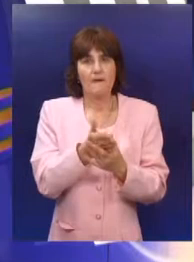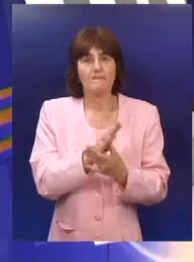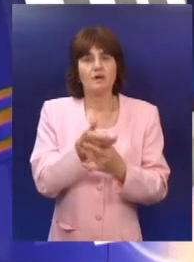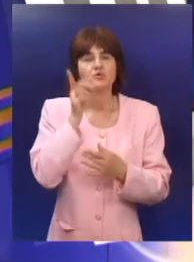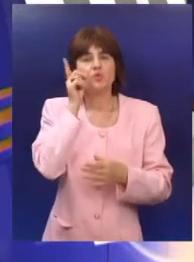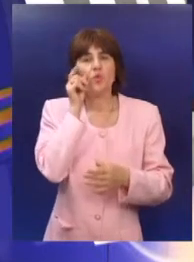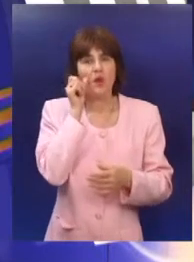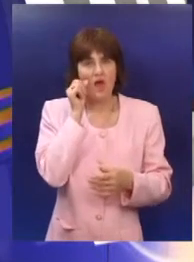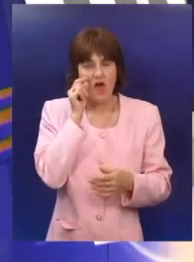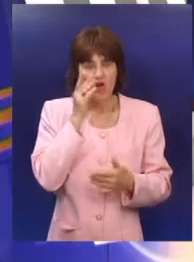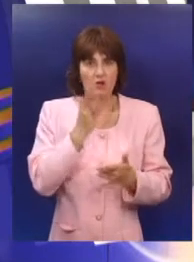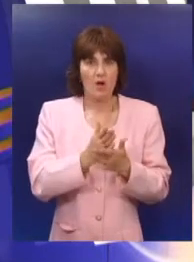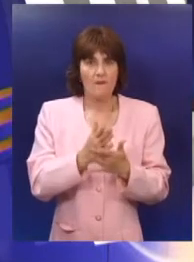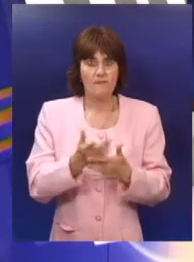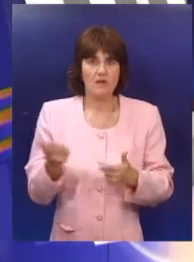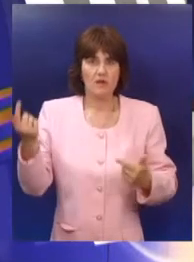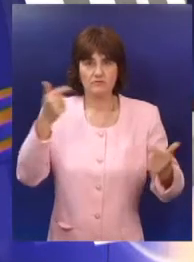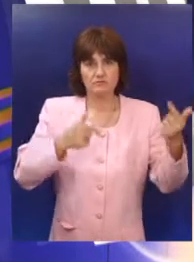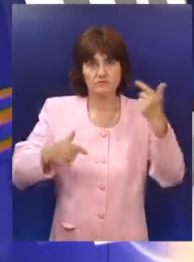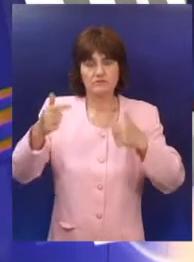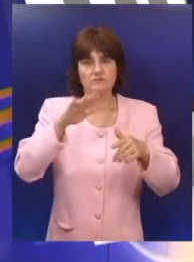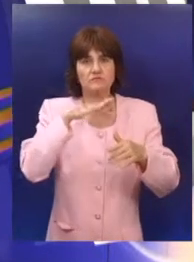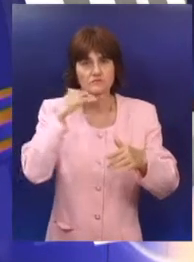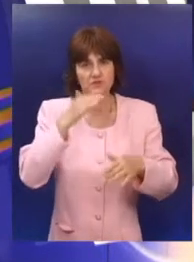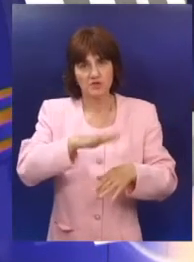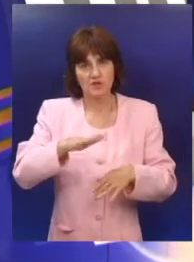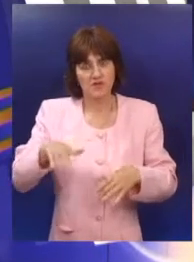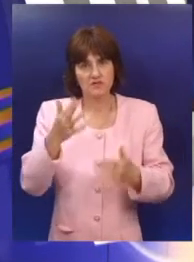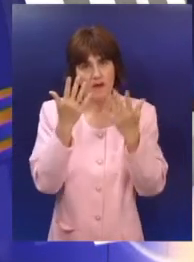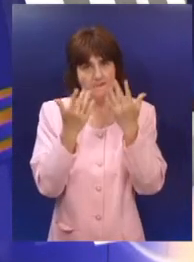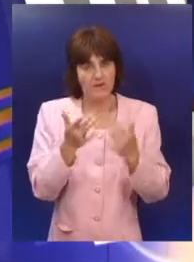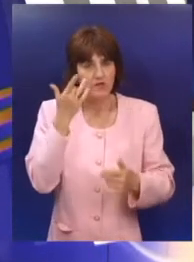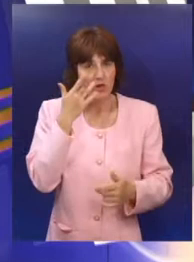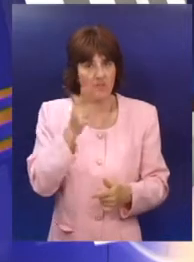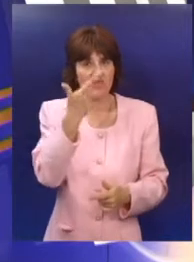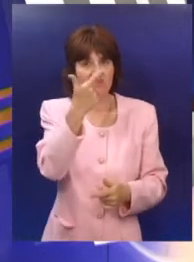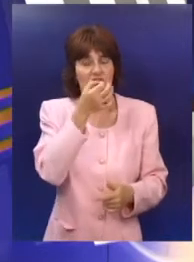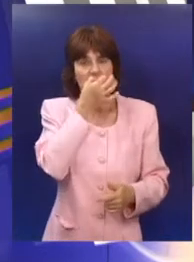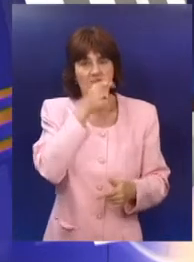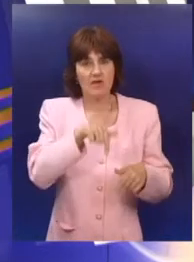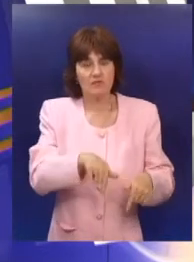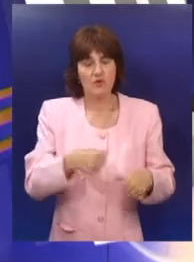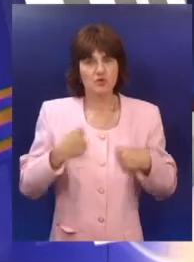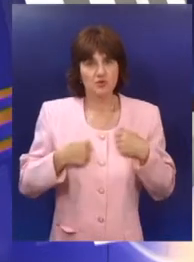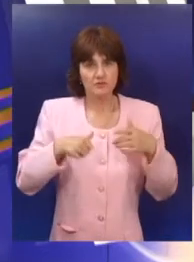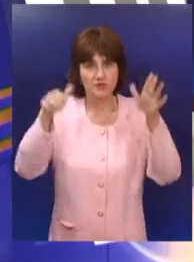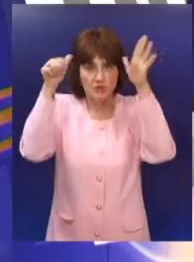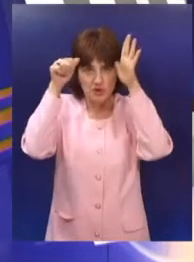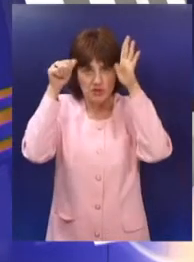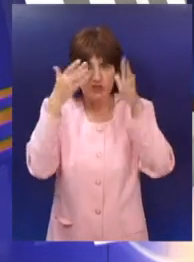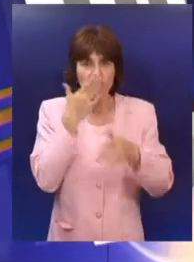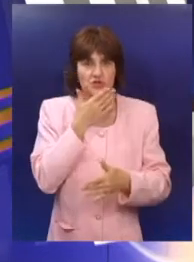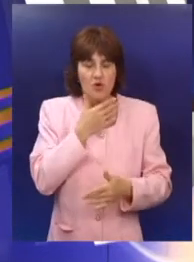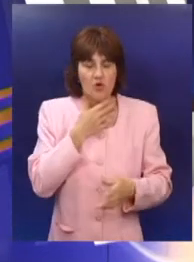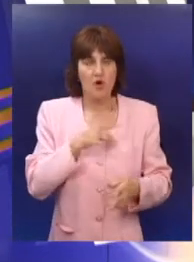Ovo takmičenje je međunarodnog karaktera, u našu zemlju je stiglo preko subotičkih matematičara. Dva najbolje plasirana subotičanina su učenici